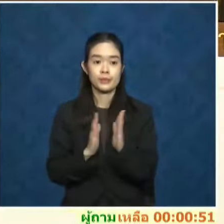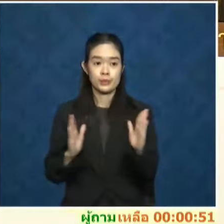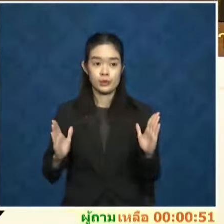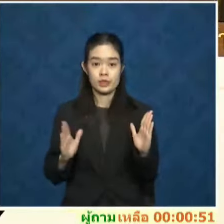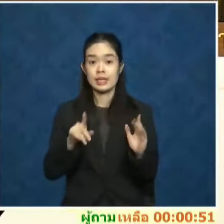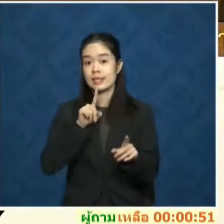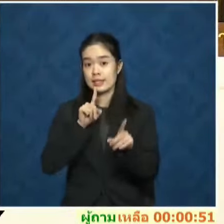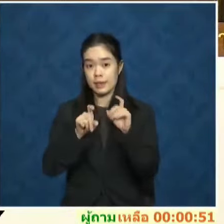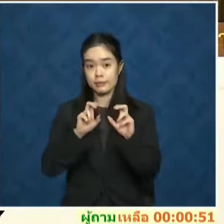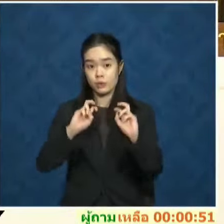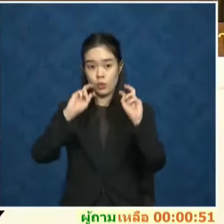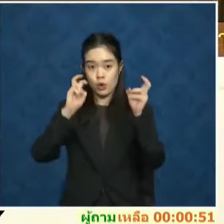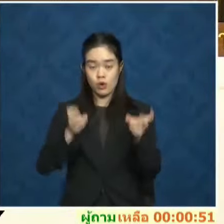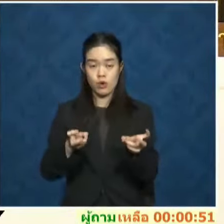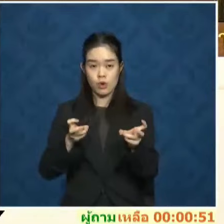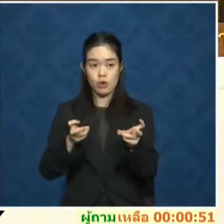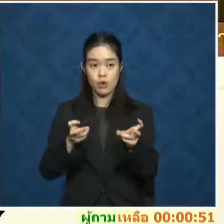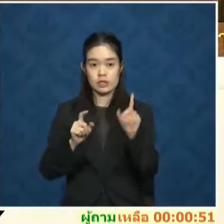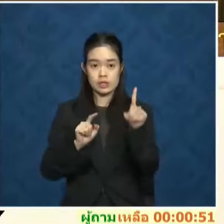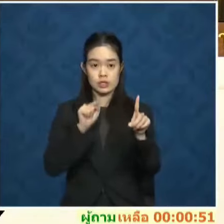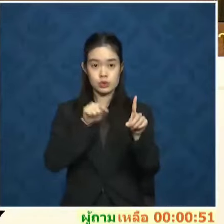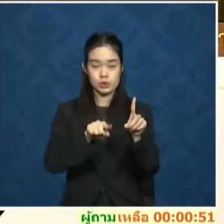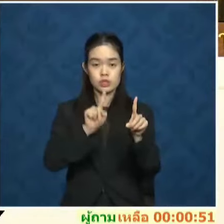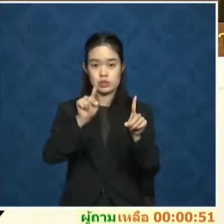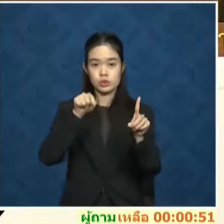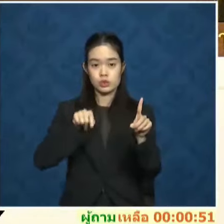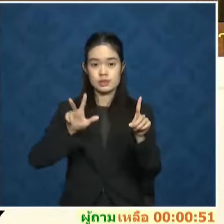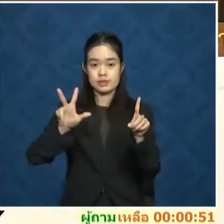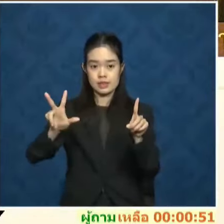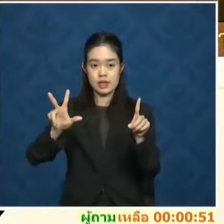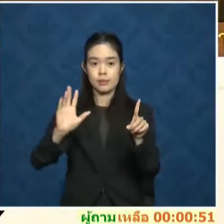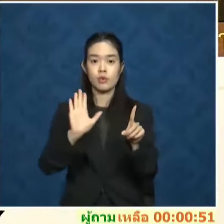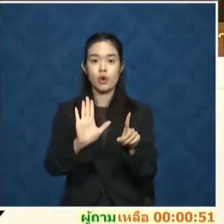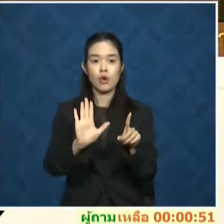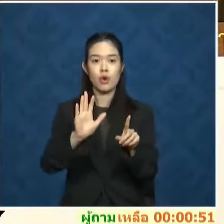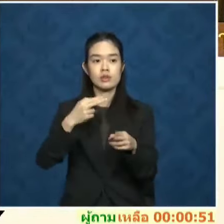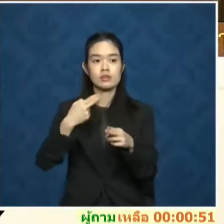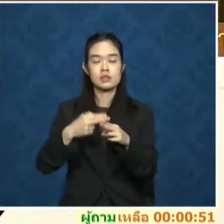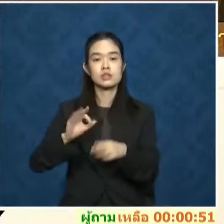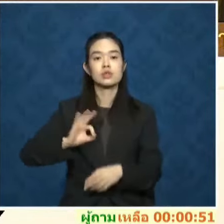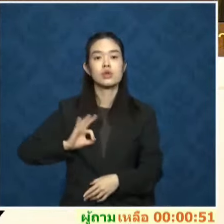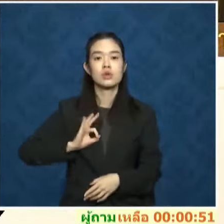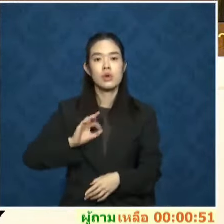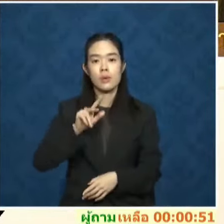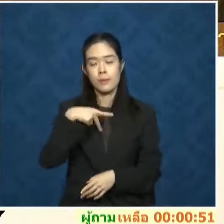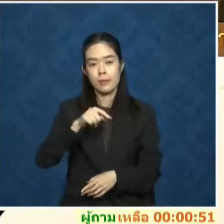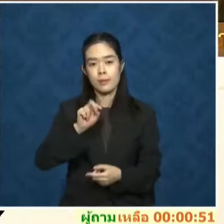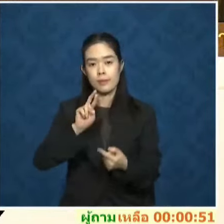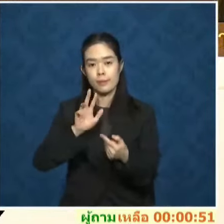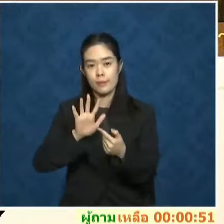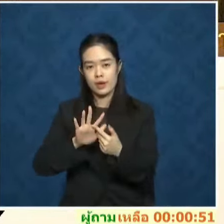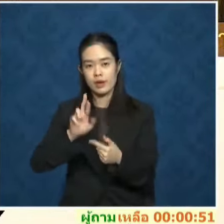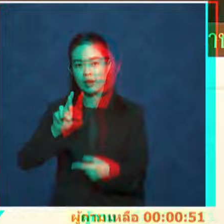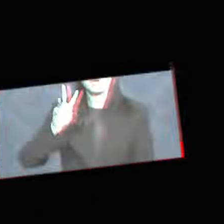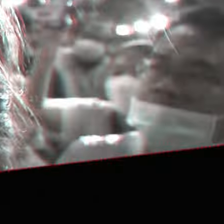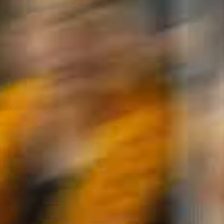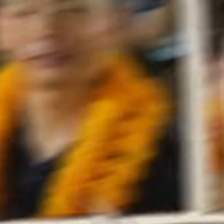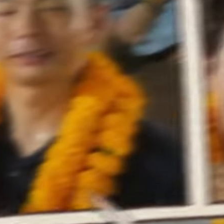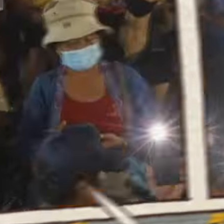สิ้นกระทู้ในกระทัด 1.1.3 ของท่านปรมีแล้วครับขอบคุณท่านรัฐมนตรีที่ให้เกียรติทางสภานะครับ